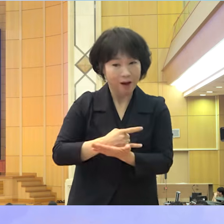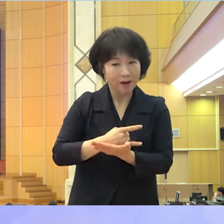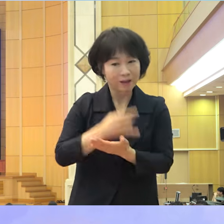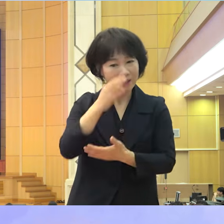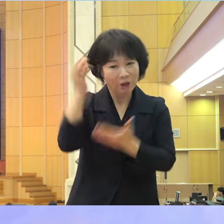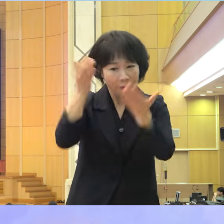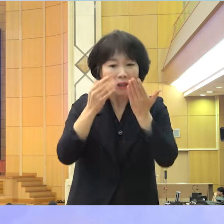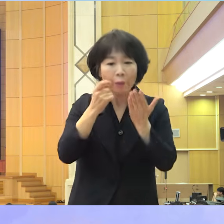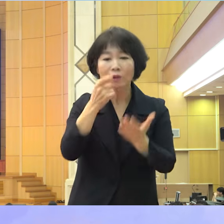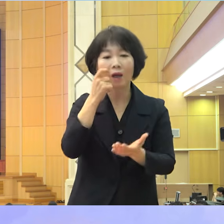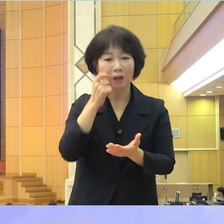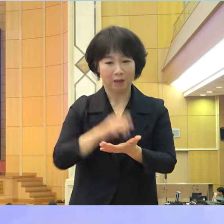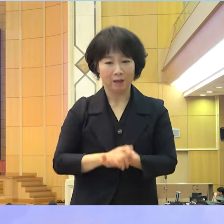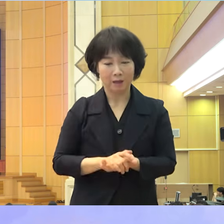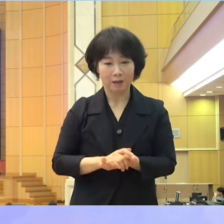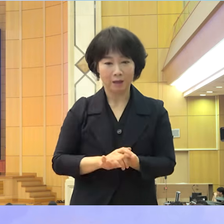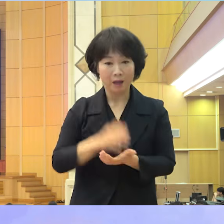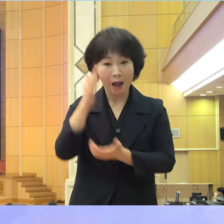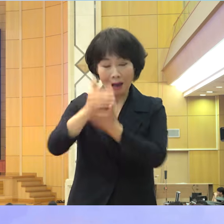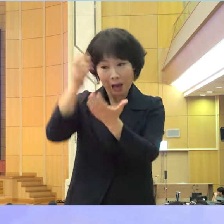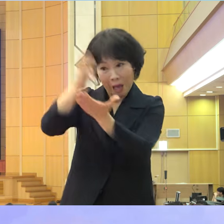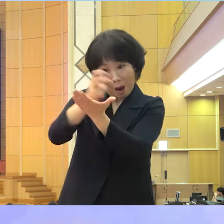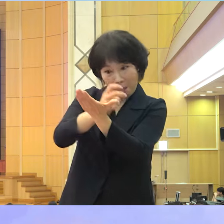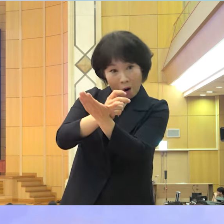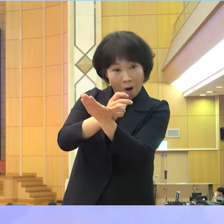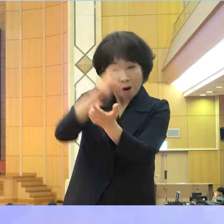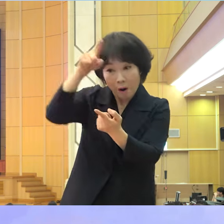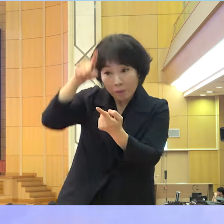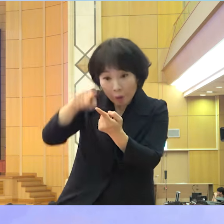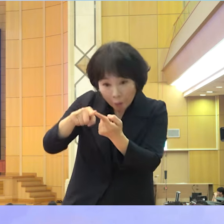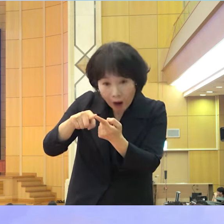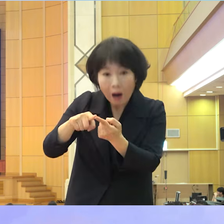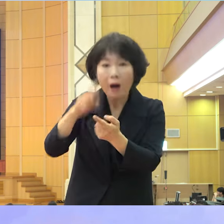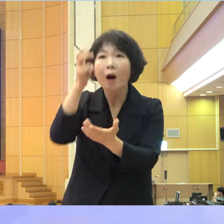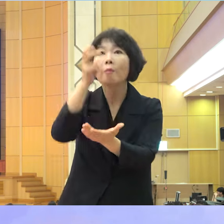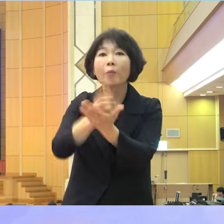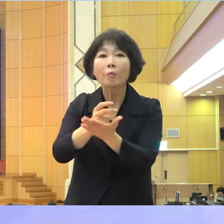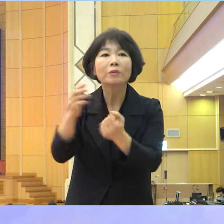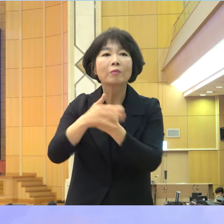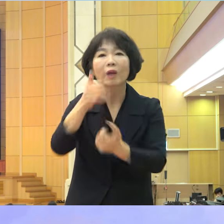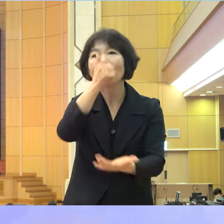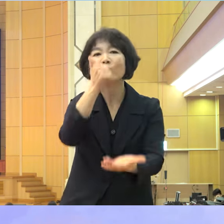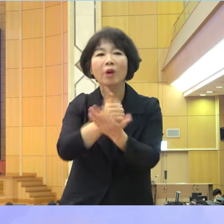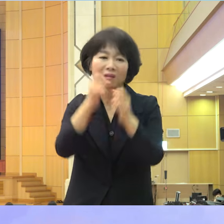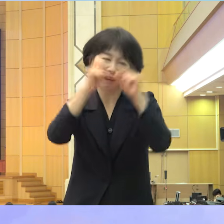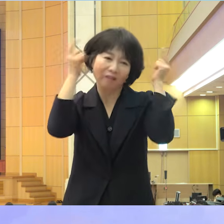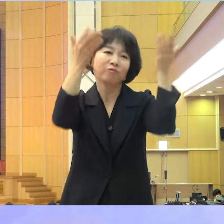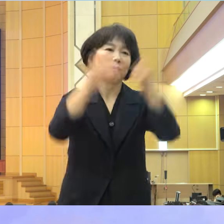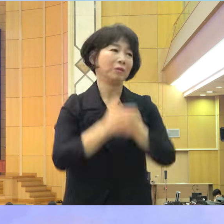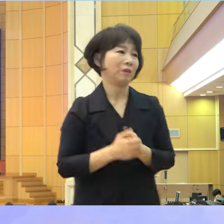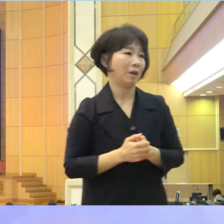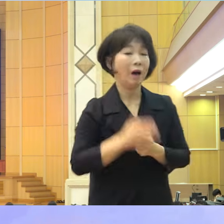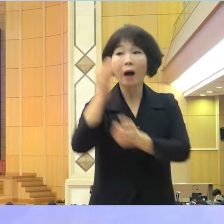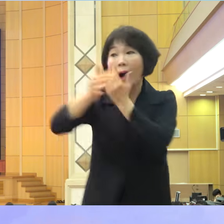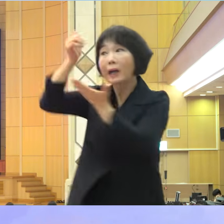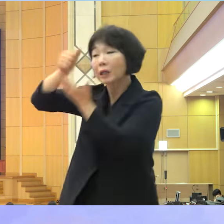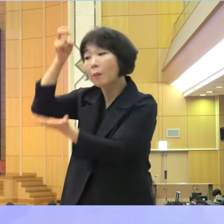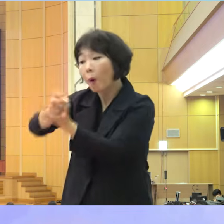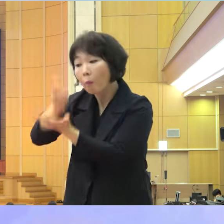율법으로는 죄를 뭐하게 한다? 깨닫게만 한다. 아, 하나님이 율법을 주신 이유가